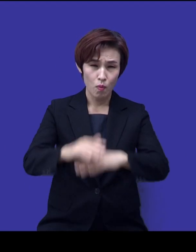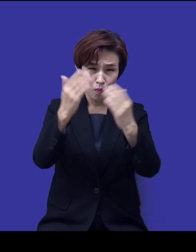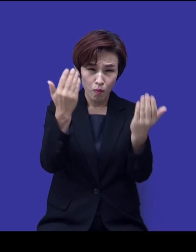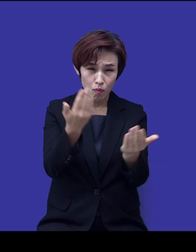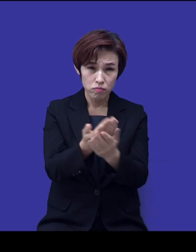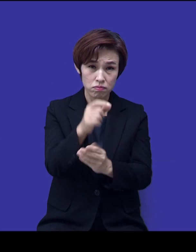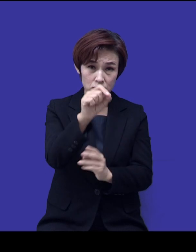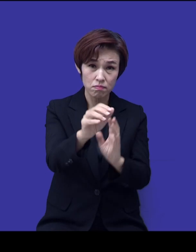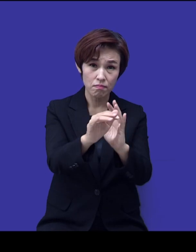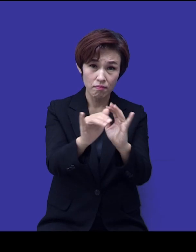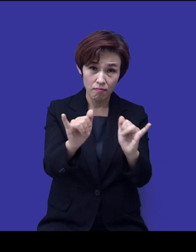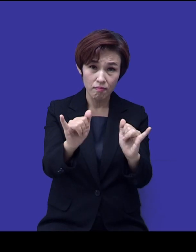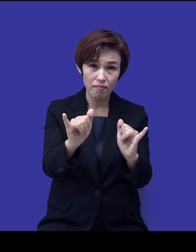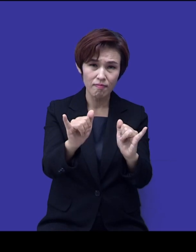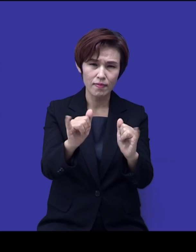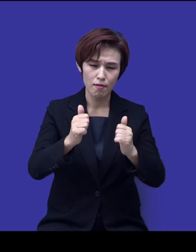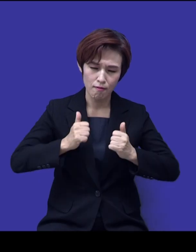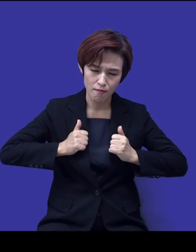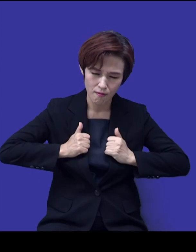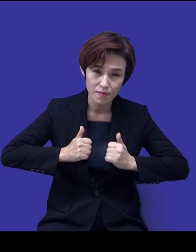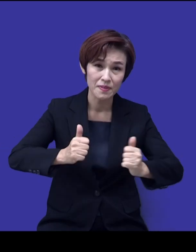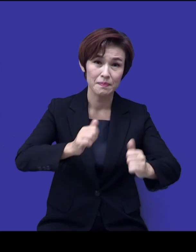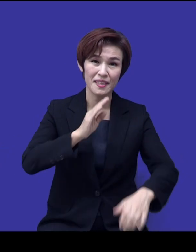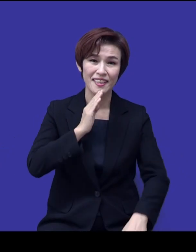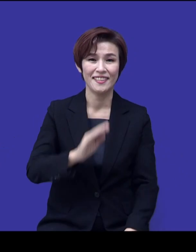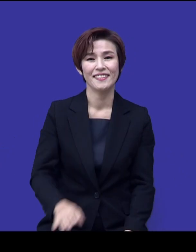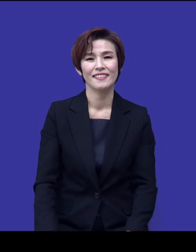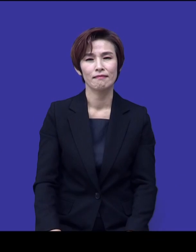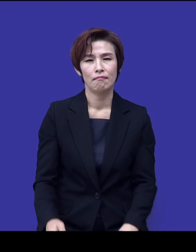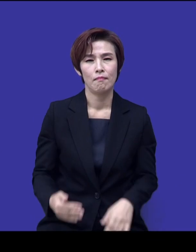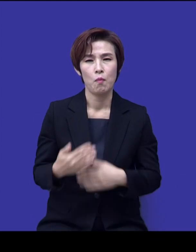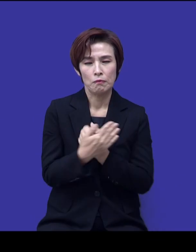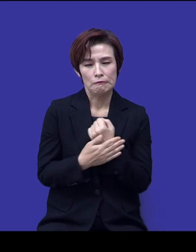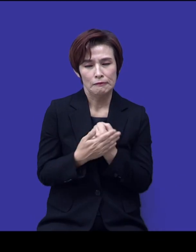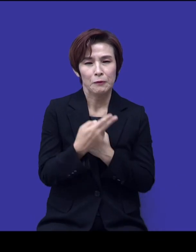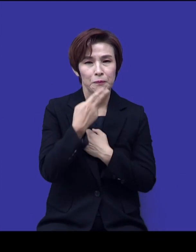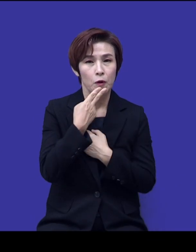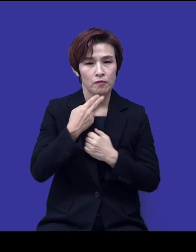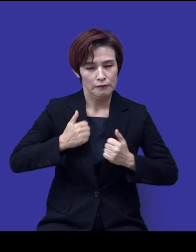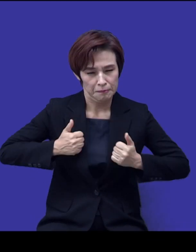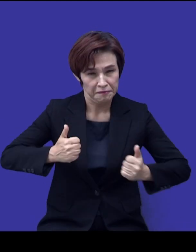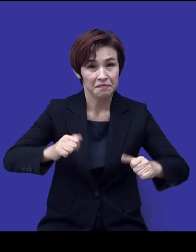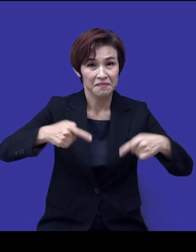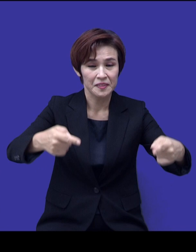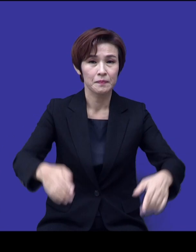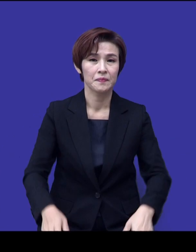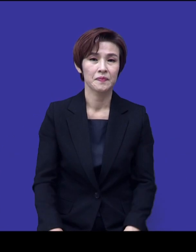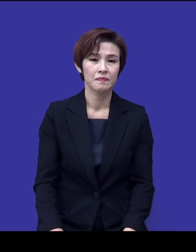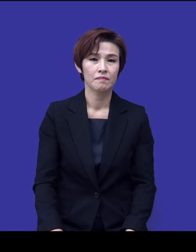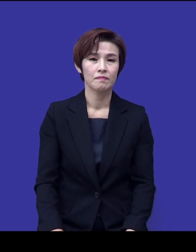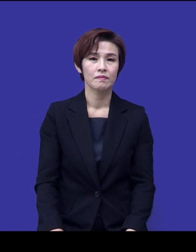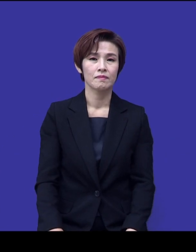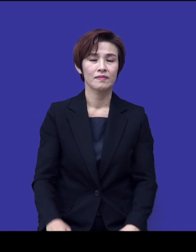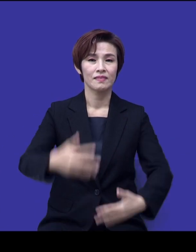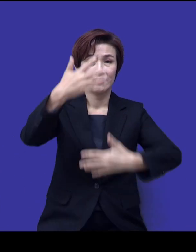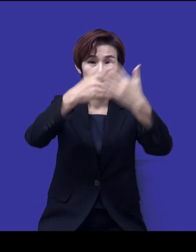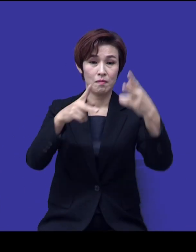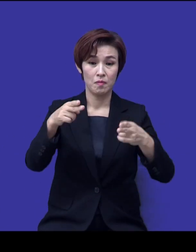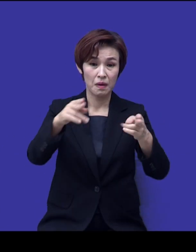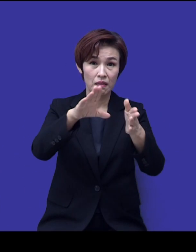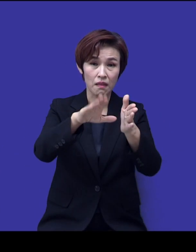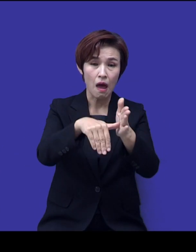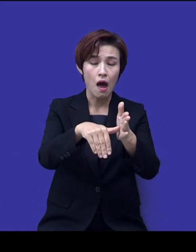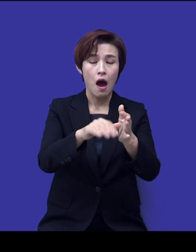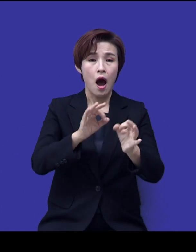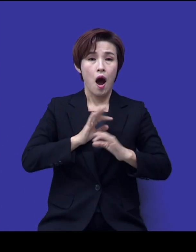스태프들도 그죠? 다 열심히 했던 거 아니에요. 몸을 사리지 않고 한 거는. 몸을 사리지 않고. 네. 그러니까 그래서 그 편집하면서 우리가 서로 놀랬으니까 아니 우리가 저걸 찍었단